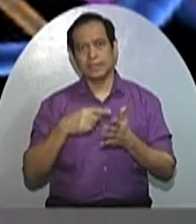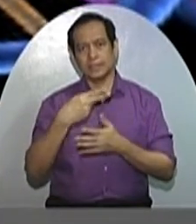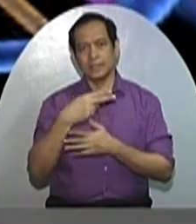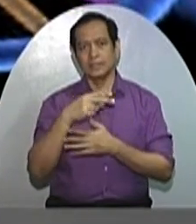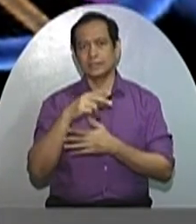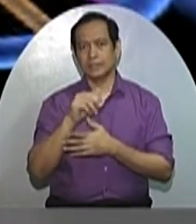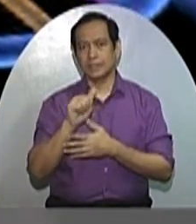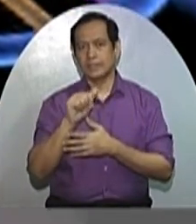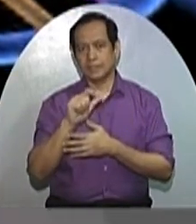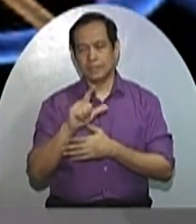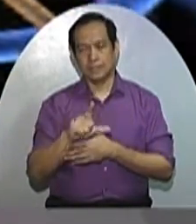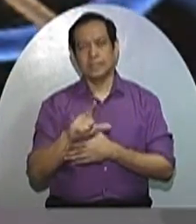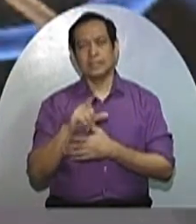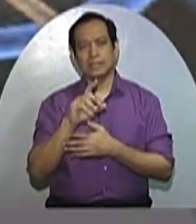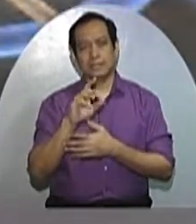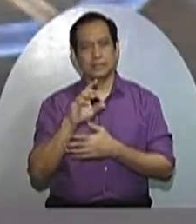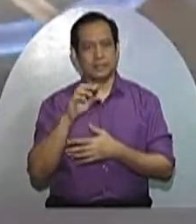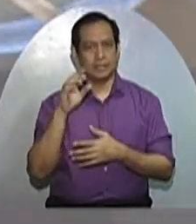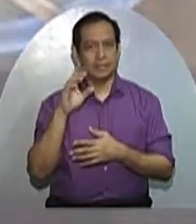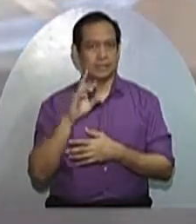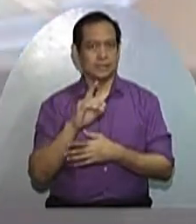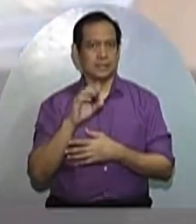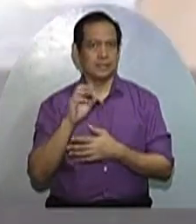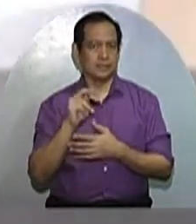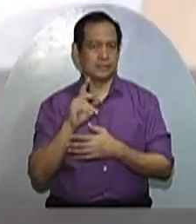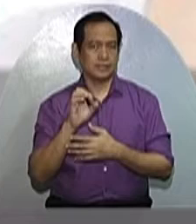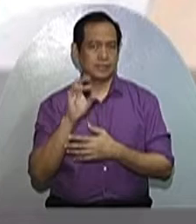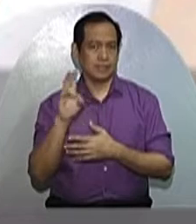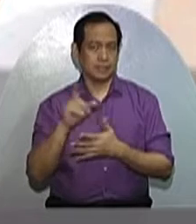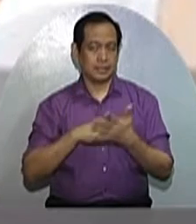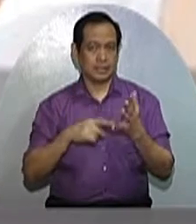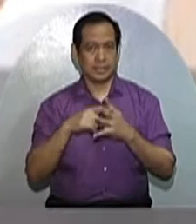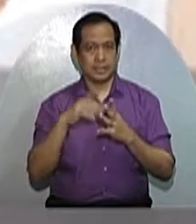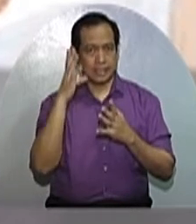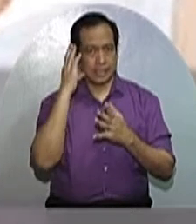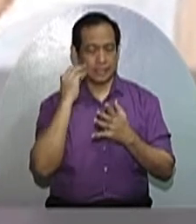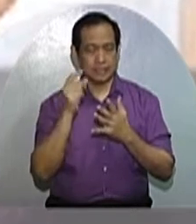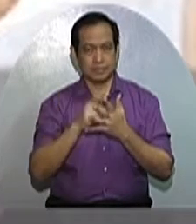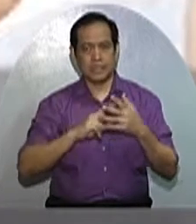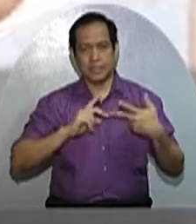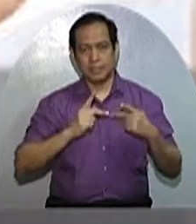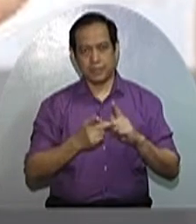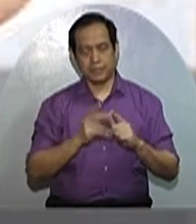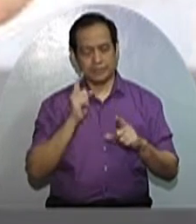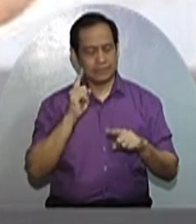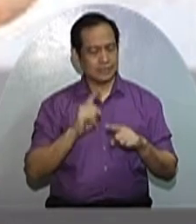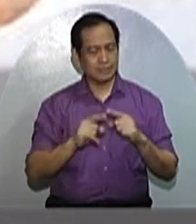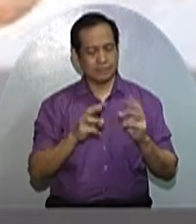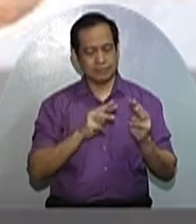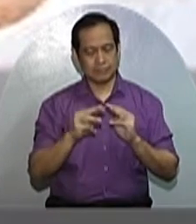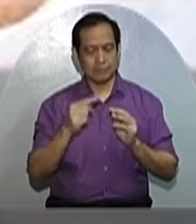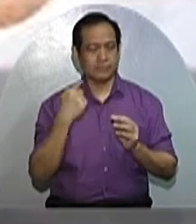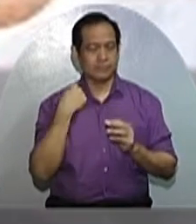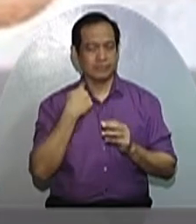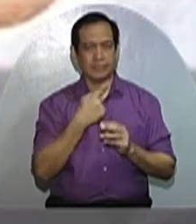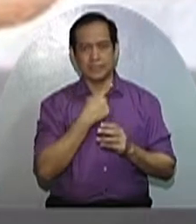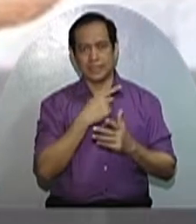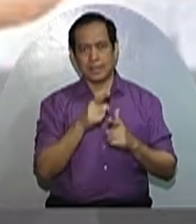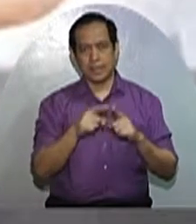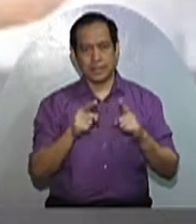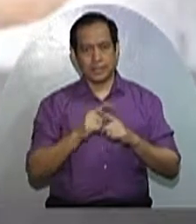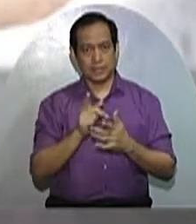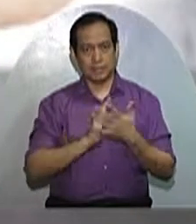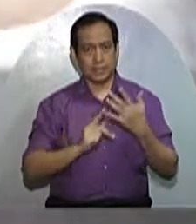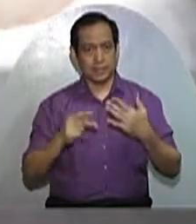na HLA-B27. Makakaranas ng sakit at kahirapang gumalaw ng leeg hanggang sa ibabang bahagi